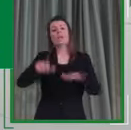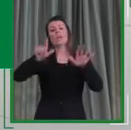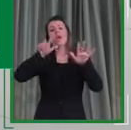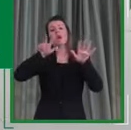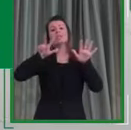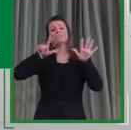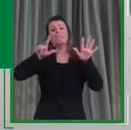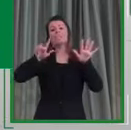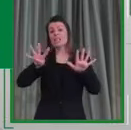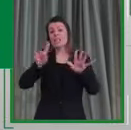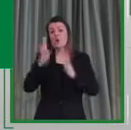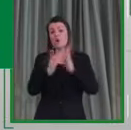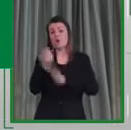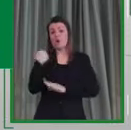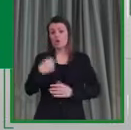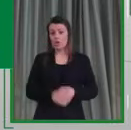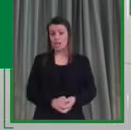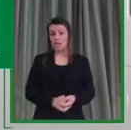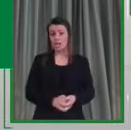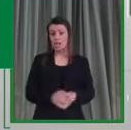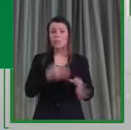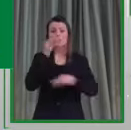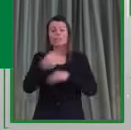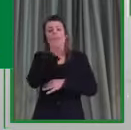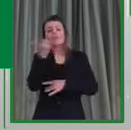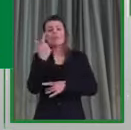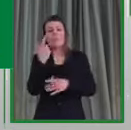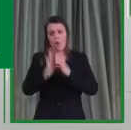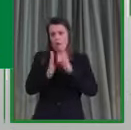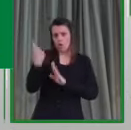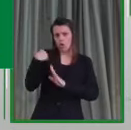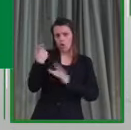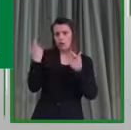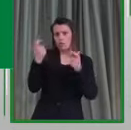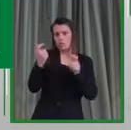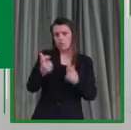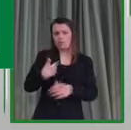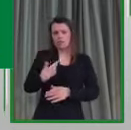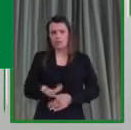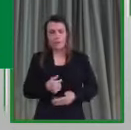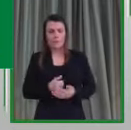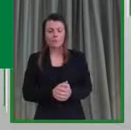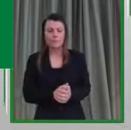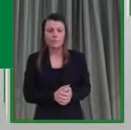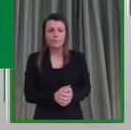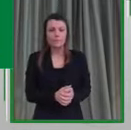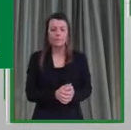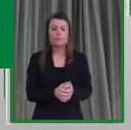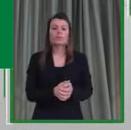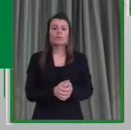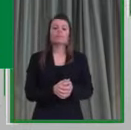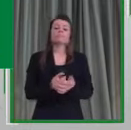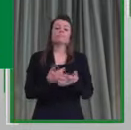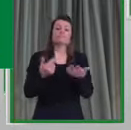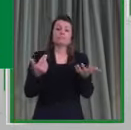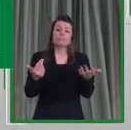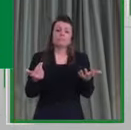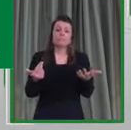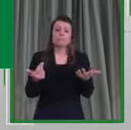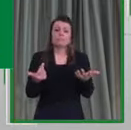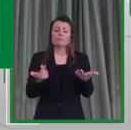in il dato è in diminuzione rispetto a ieri per avere una valutazione